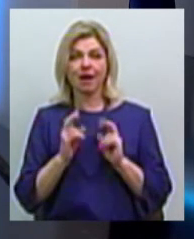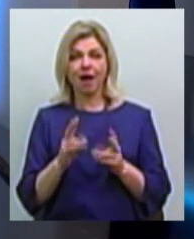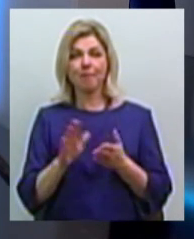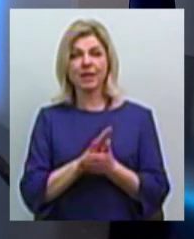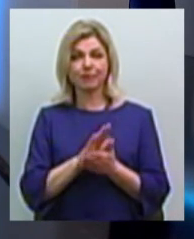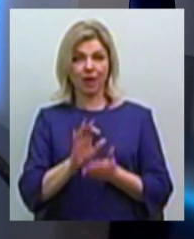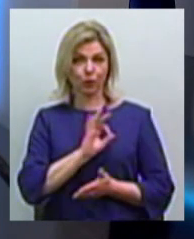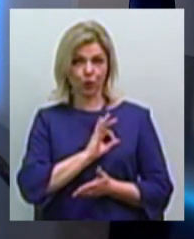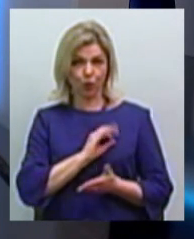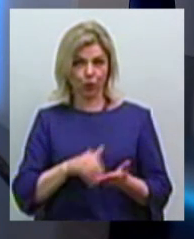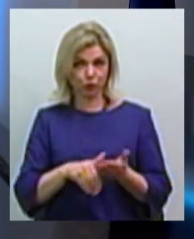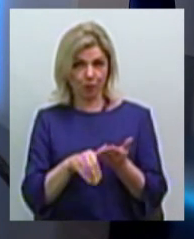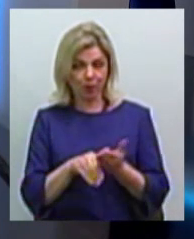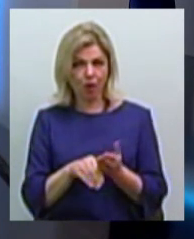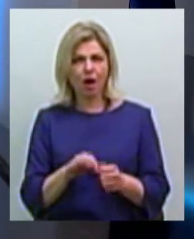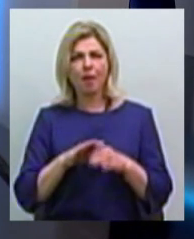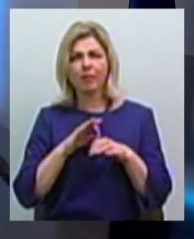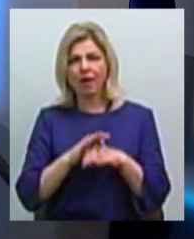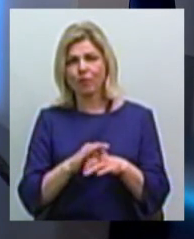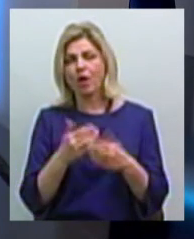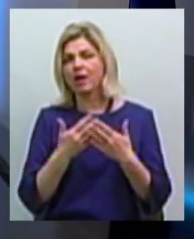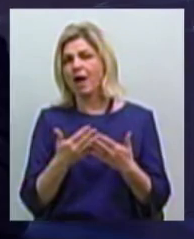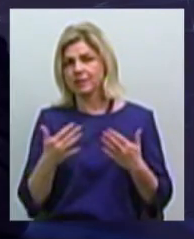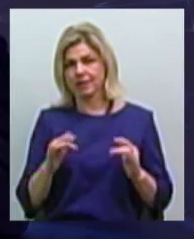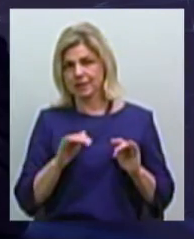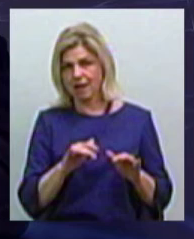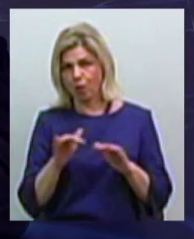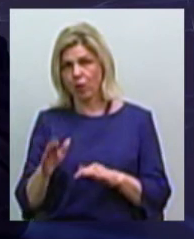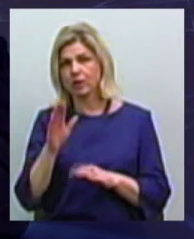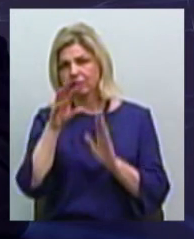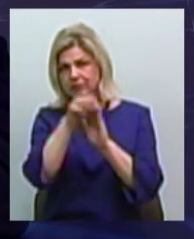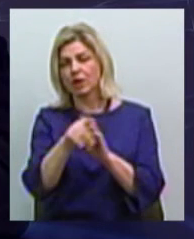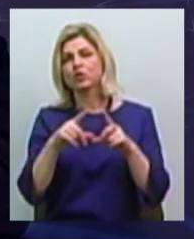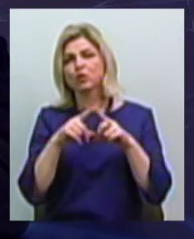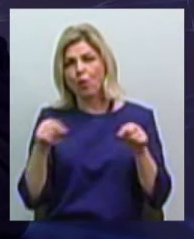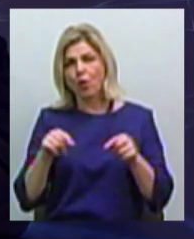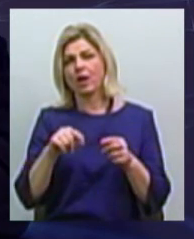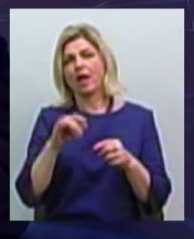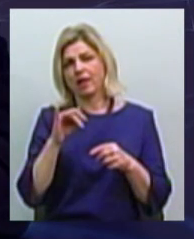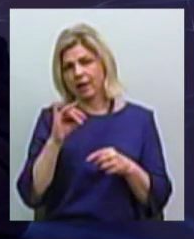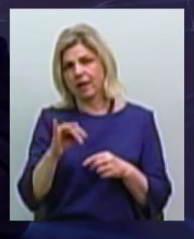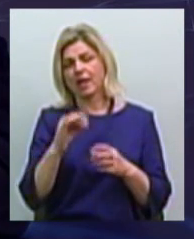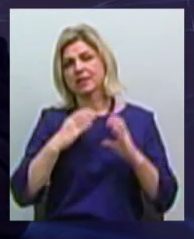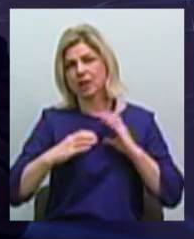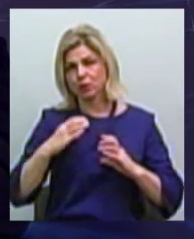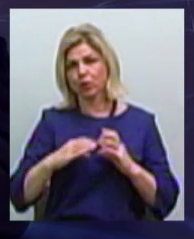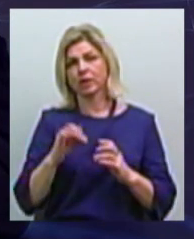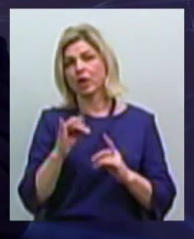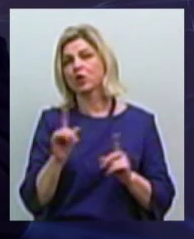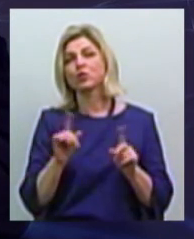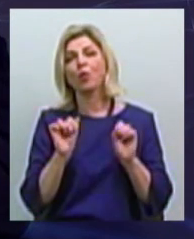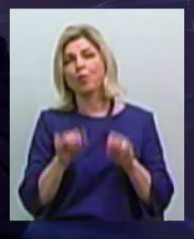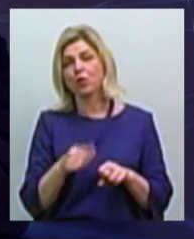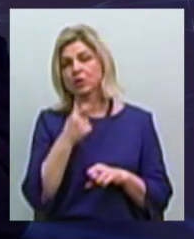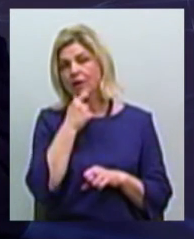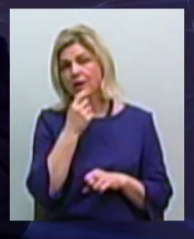допомоги, проводимо абсолютно різного характеру заходи в навчальних закладах міста Миколаєва і області. І що можемо простежити